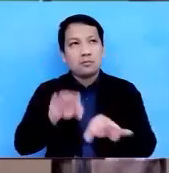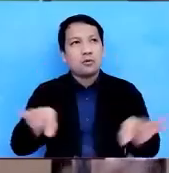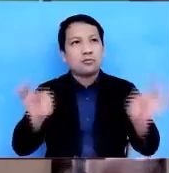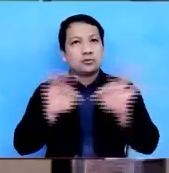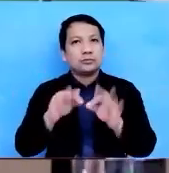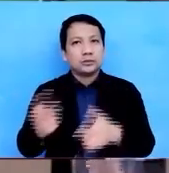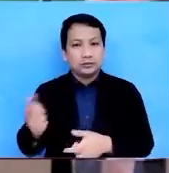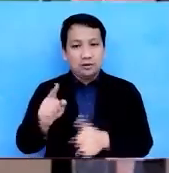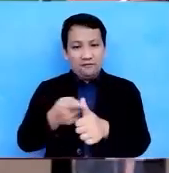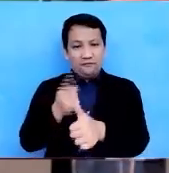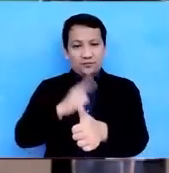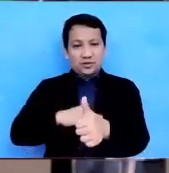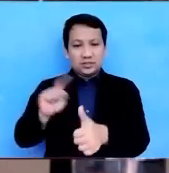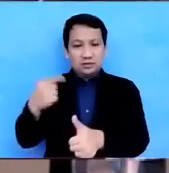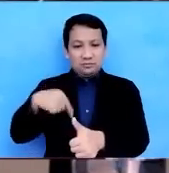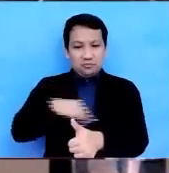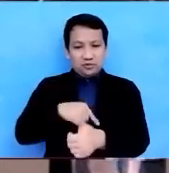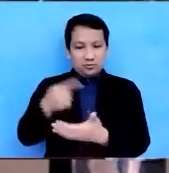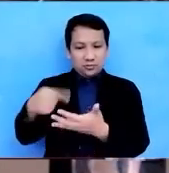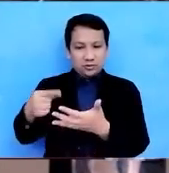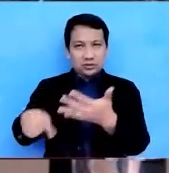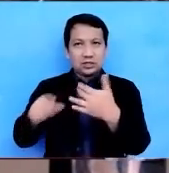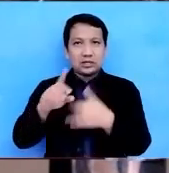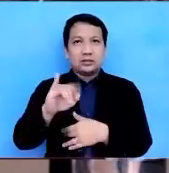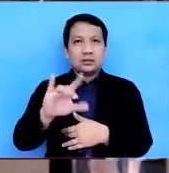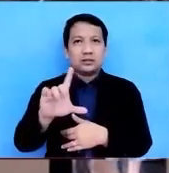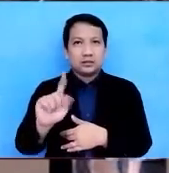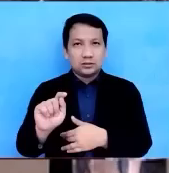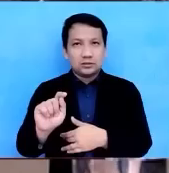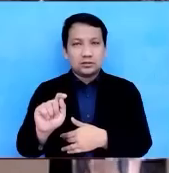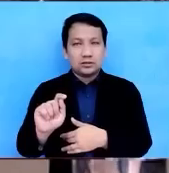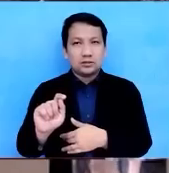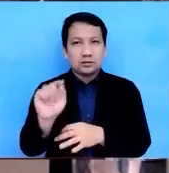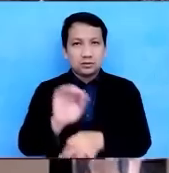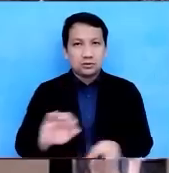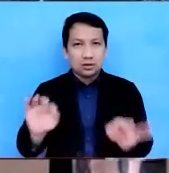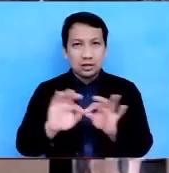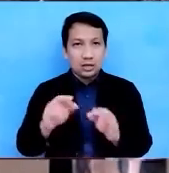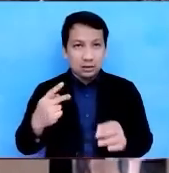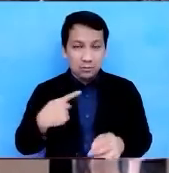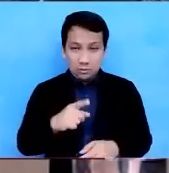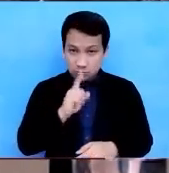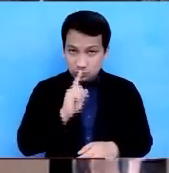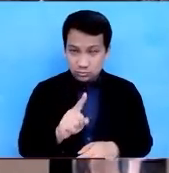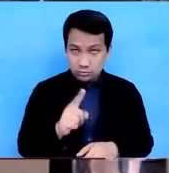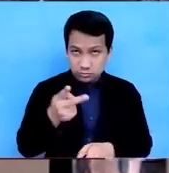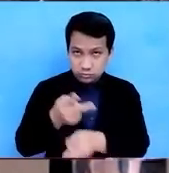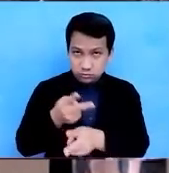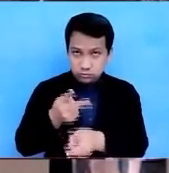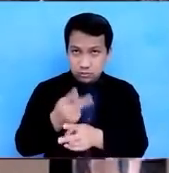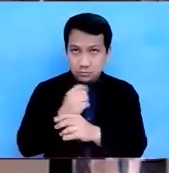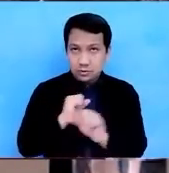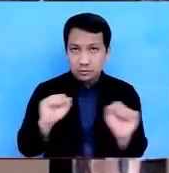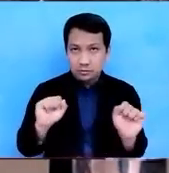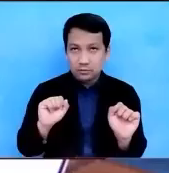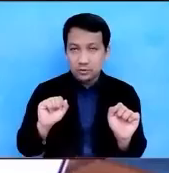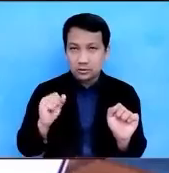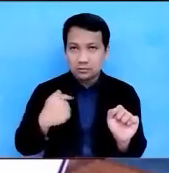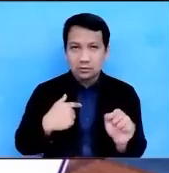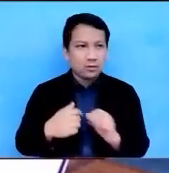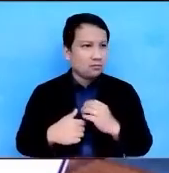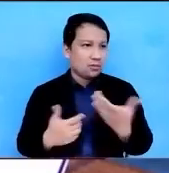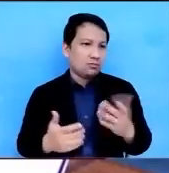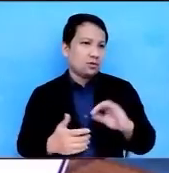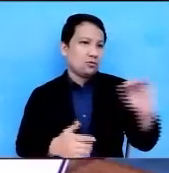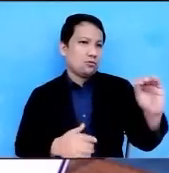sana sa Cybersecurity Bureau ng DICT, Mr. Chair. Okay. Para po magkaroon po tayo talaga ng kapapaano visibility, Mr. Chair. Ngayon po kasi kanya-kanya. Before